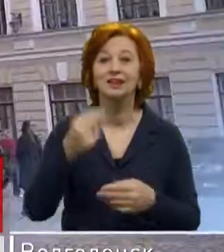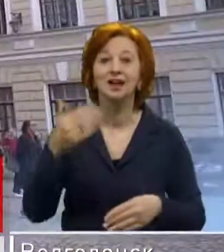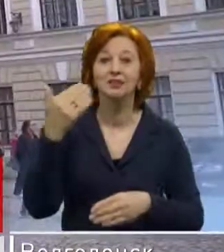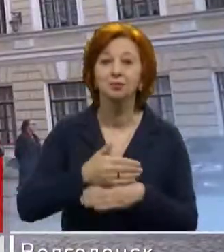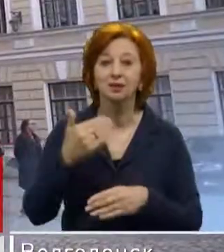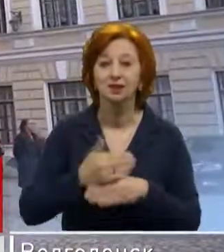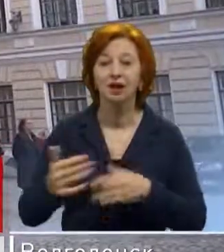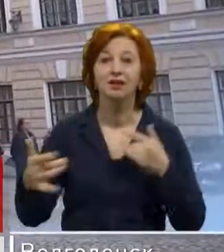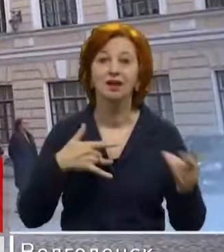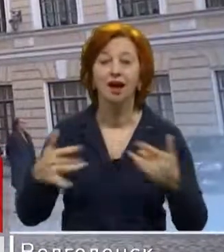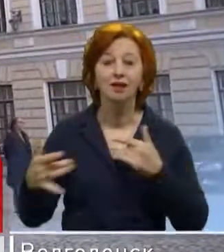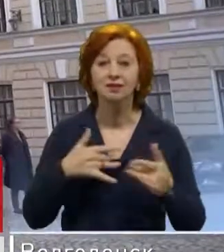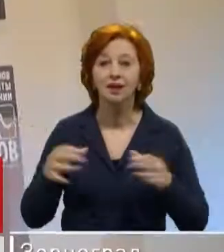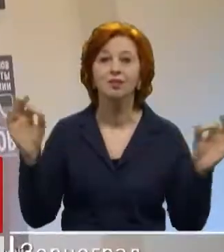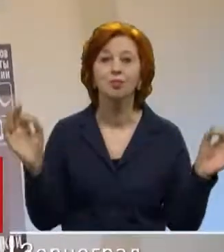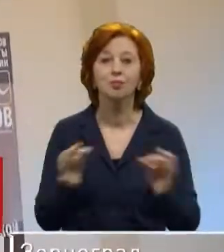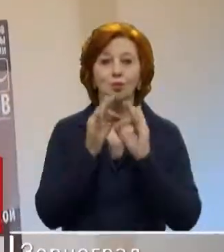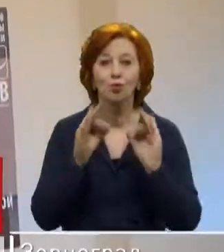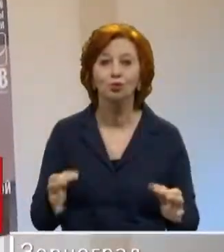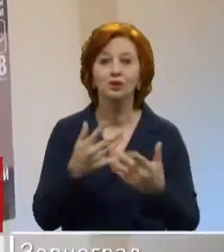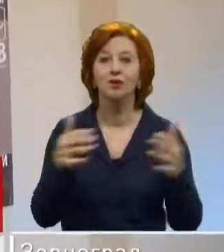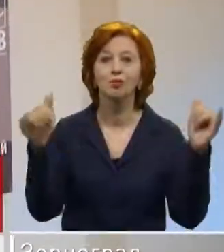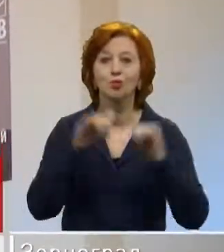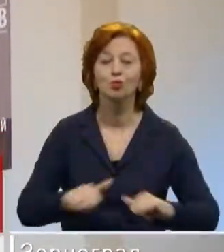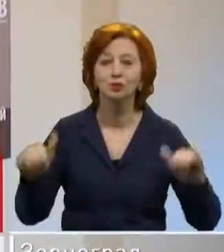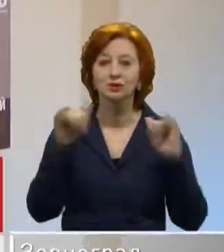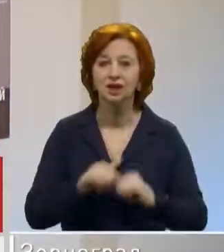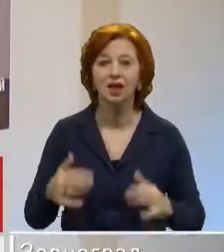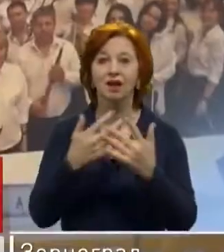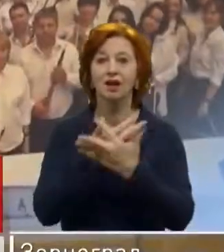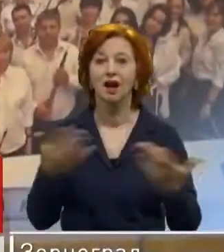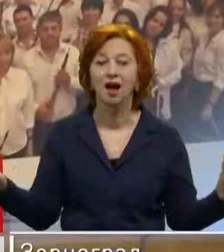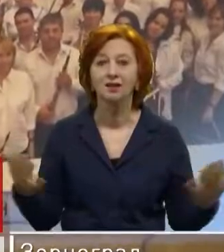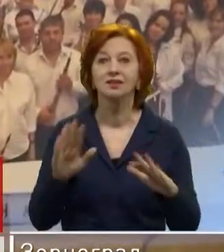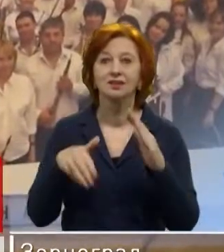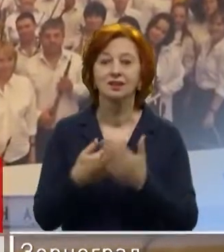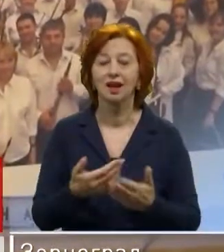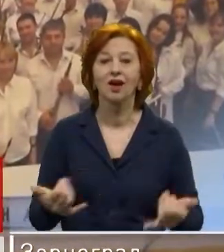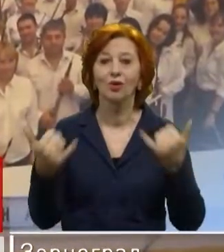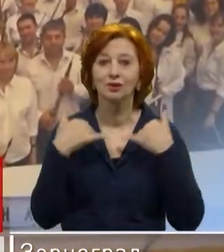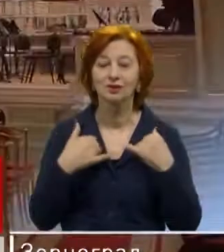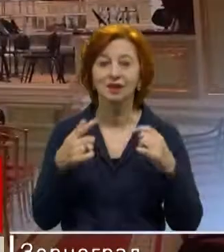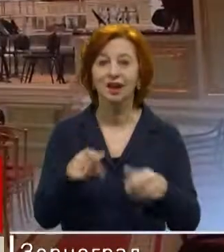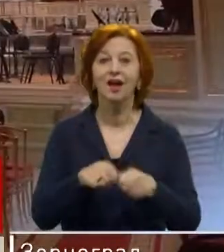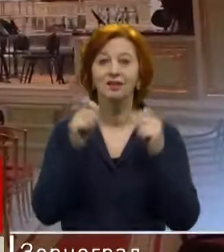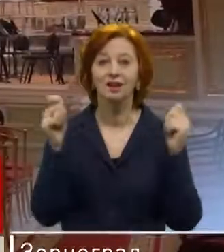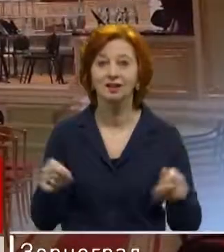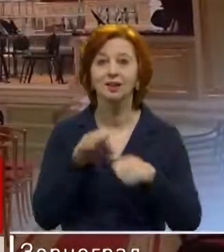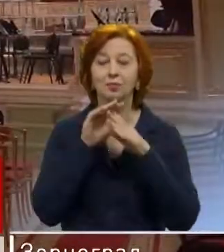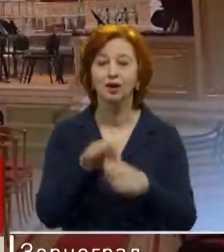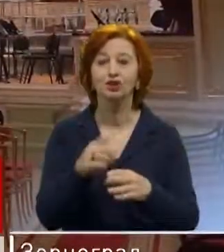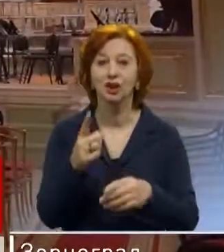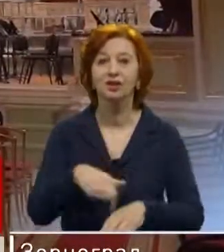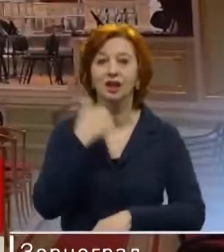концертов народной, симфонической музыки, а также музейные экспозиции для жителей и гостей северной столицы. Церемония открытия прошла в одном из